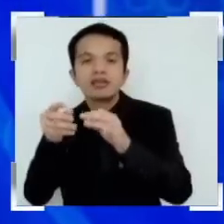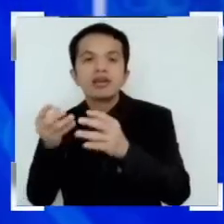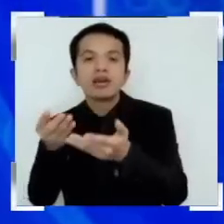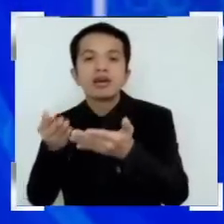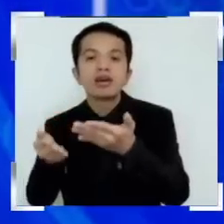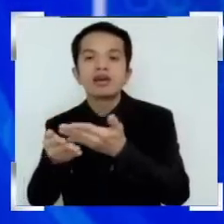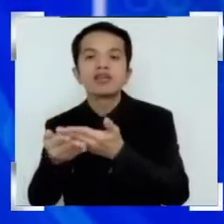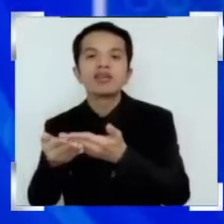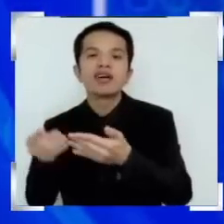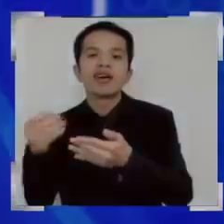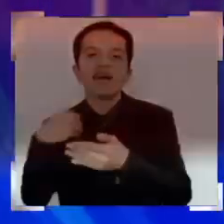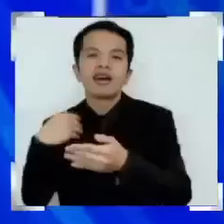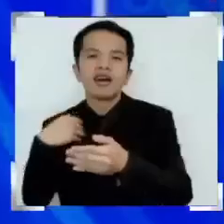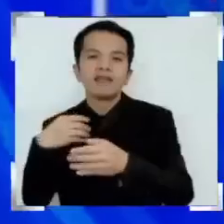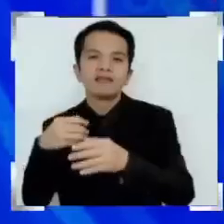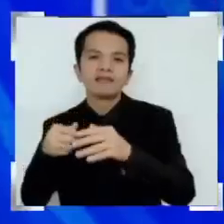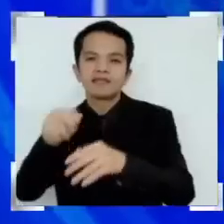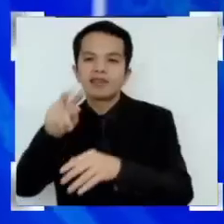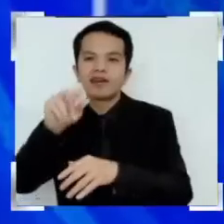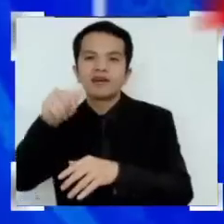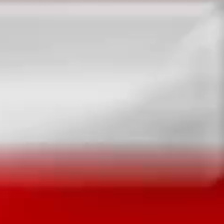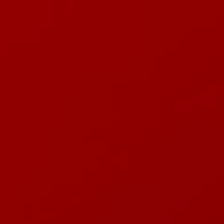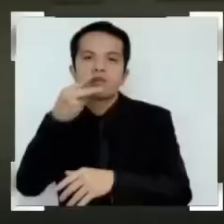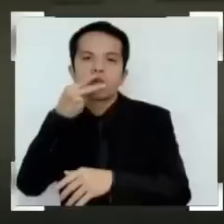At saksi live si Jamie Santos.